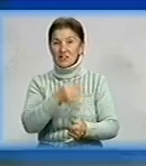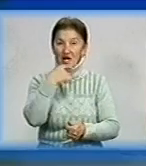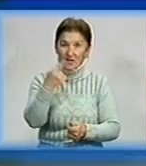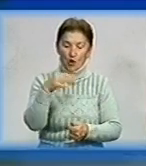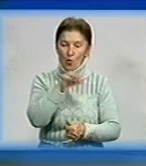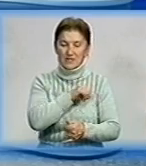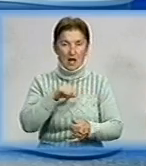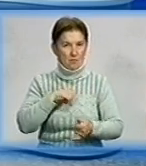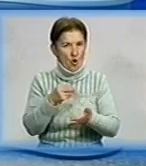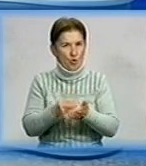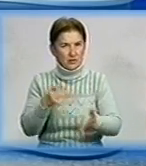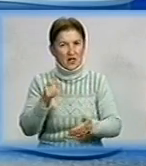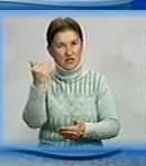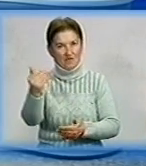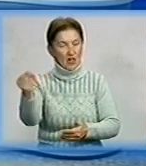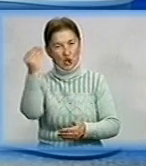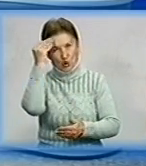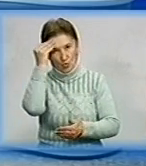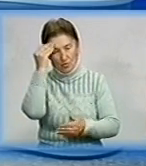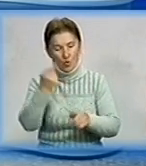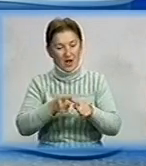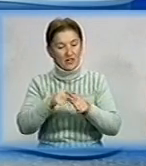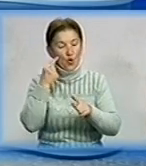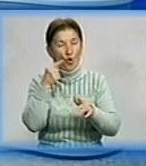Яку взагалі, на вашу думку, грає роль оце